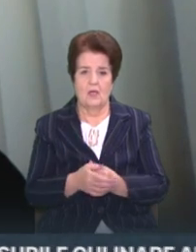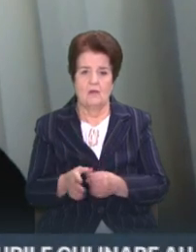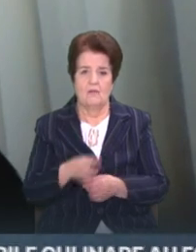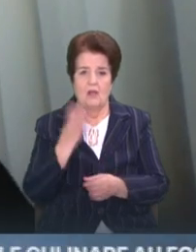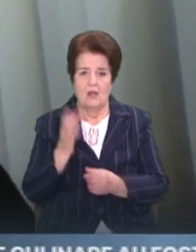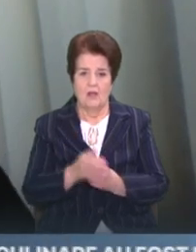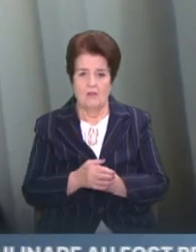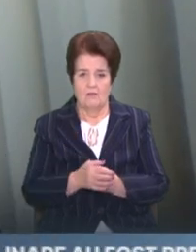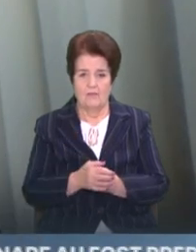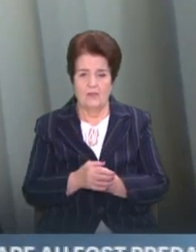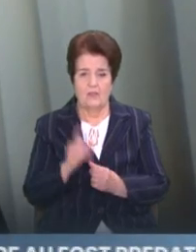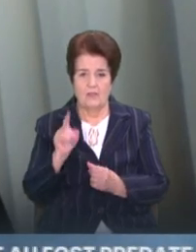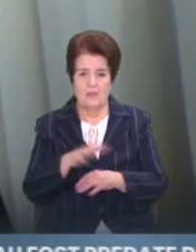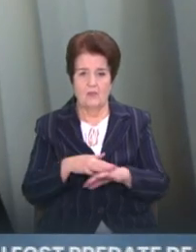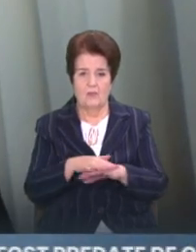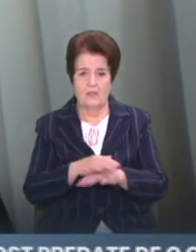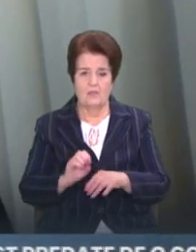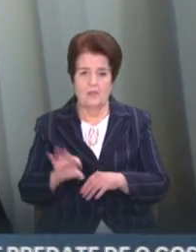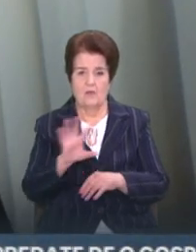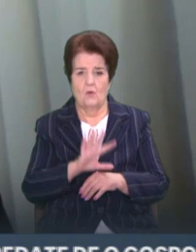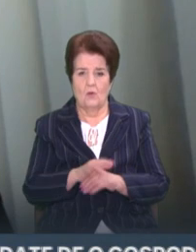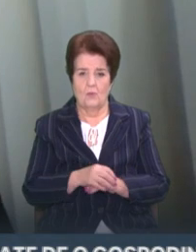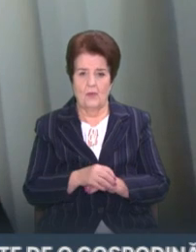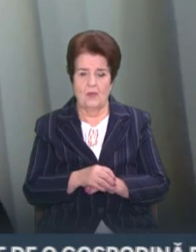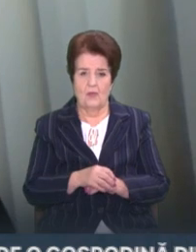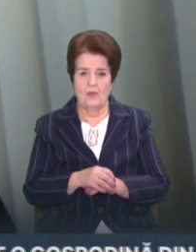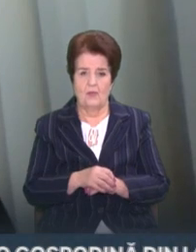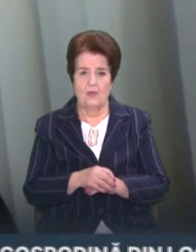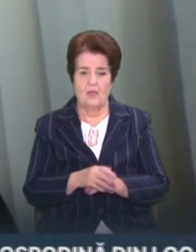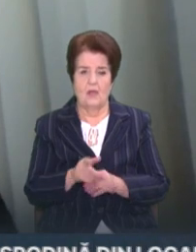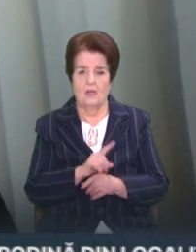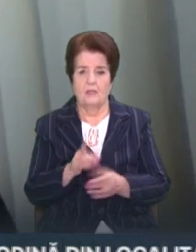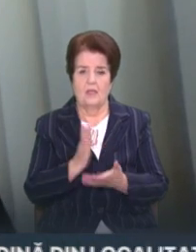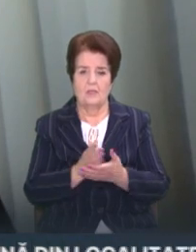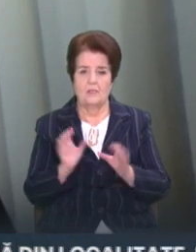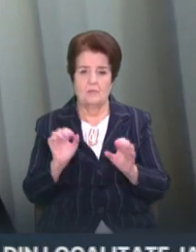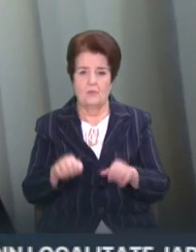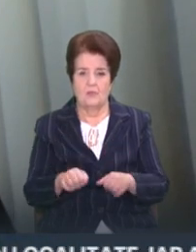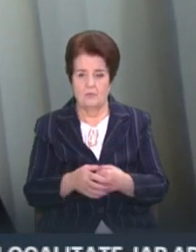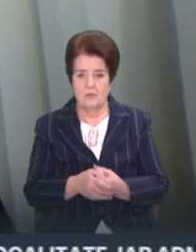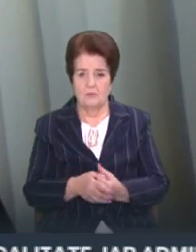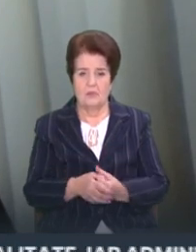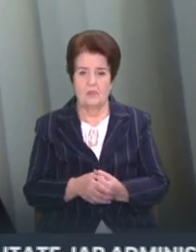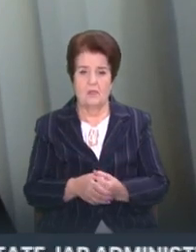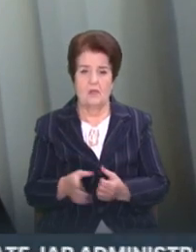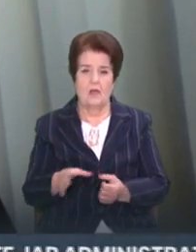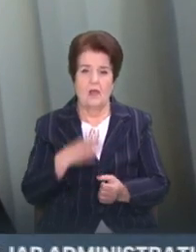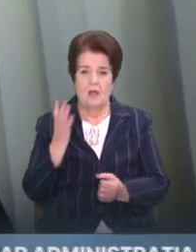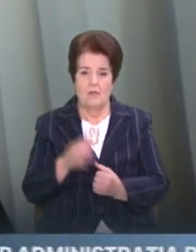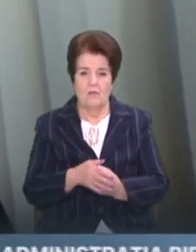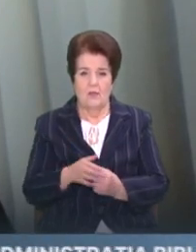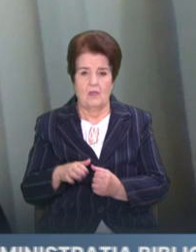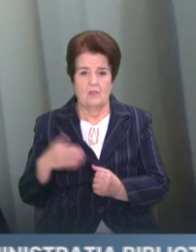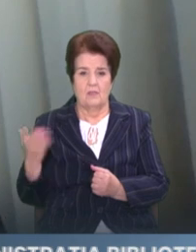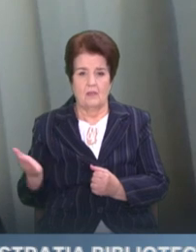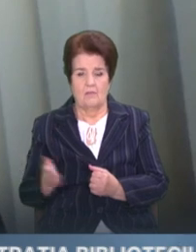practic vin pe piața europeană. Și lucrul ăsta este din punct de vedere tehnic posibil, doar că prețul va fi semnificativ mai mare